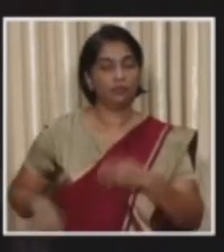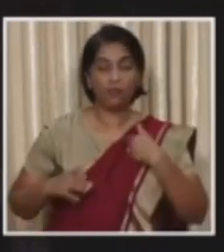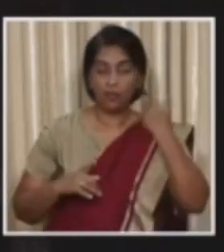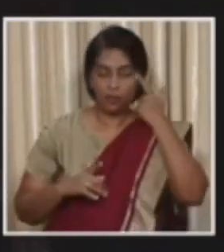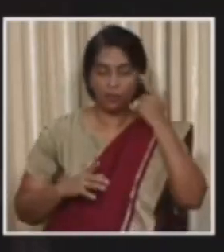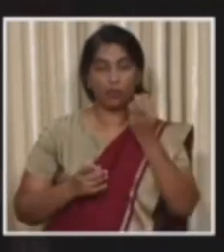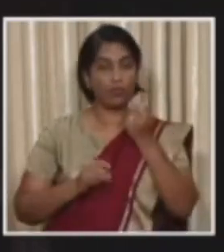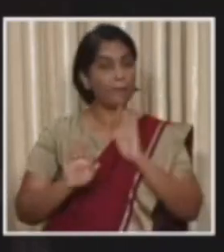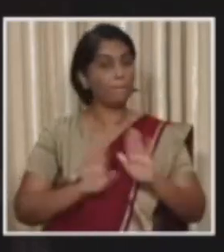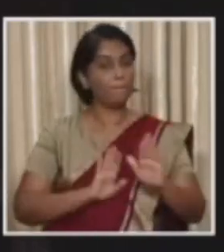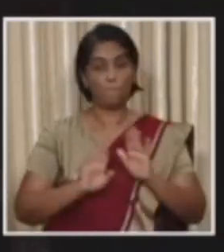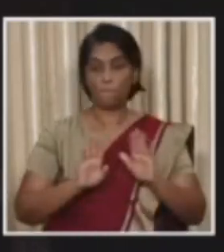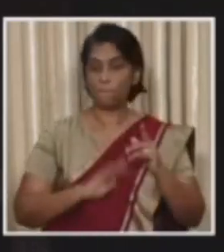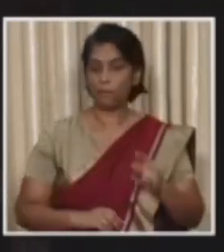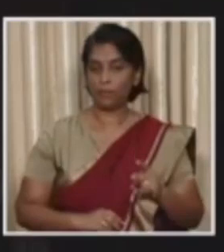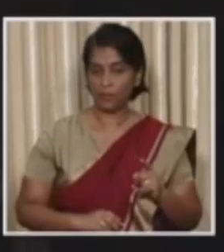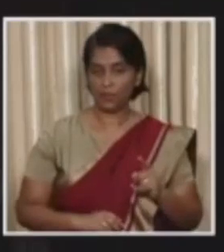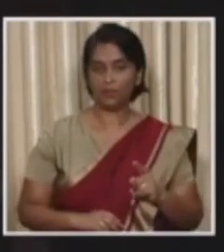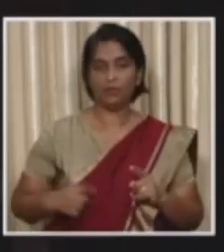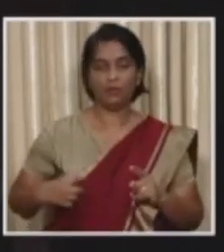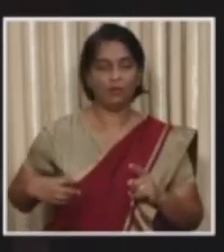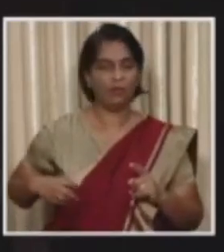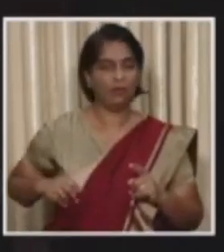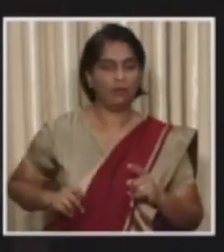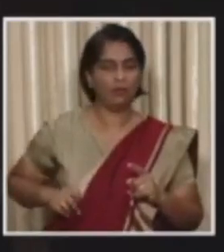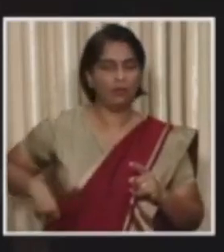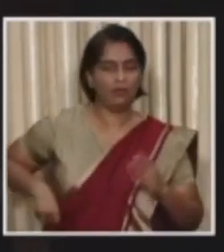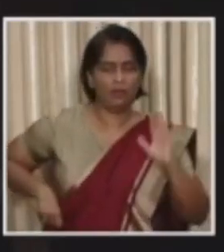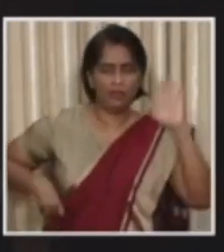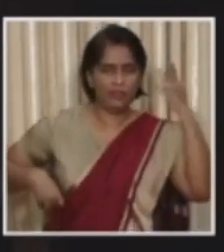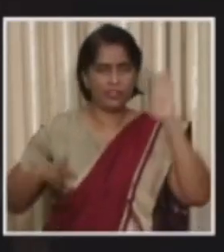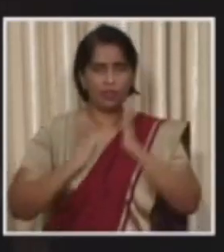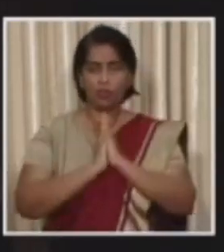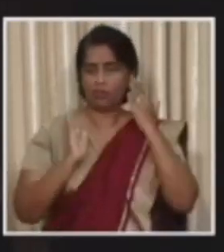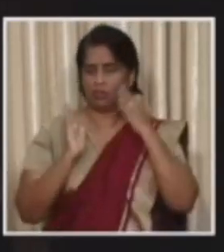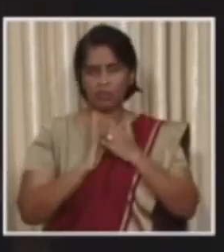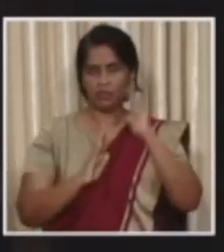මූල්‍ය පරිපාලනය කියන එක අමුතු දෙයක් නෙමෙයි බෞද්ධ ශිෂ්ටාචාරයකට.